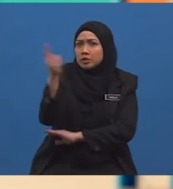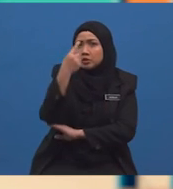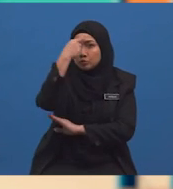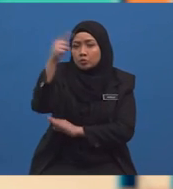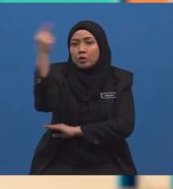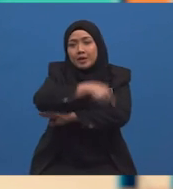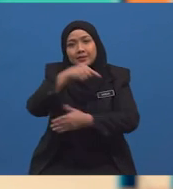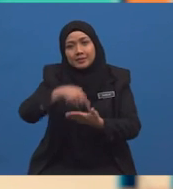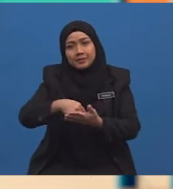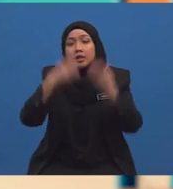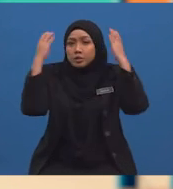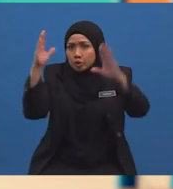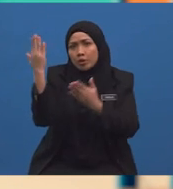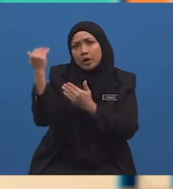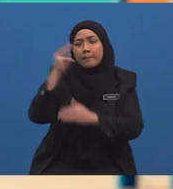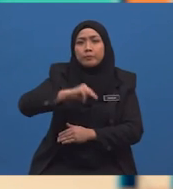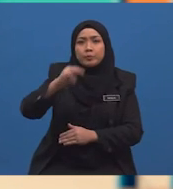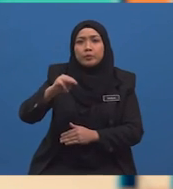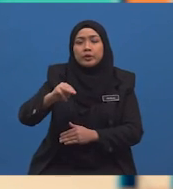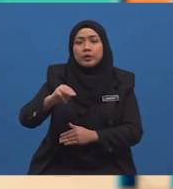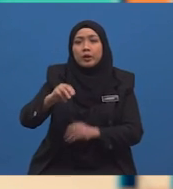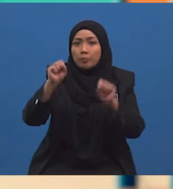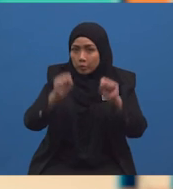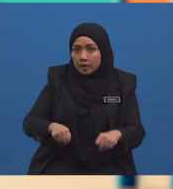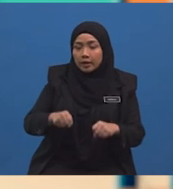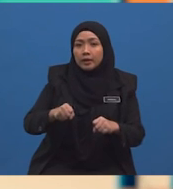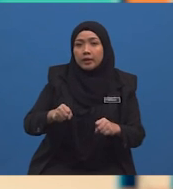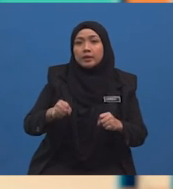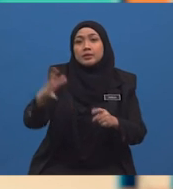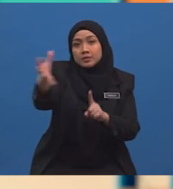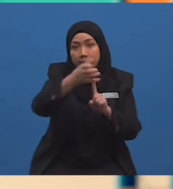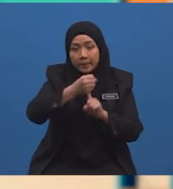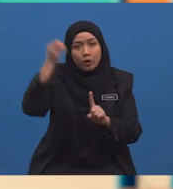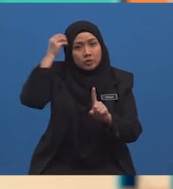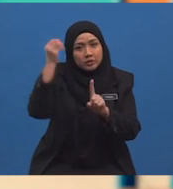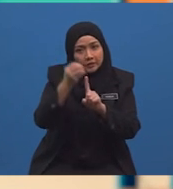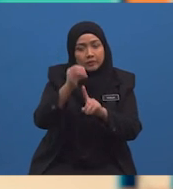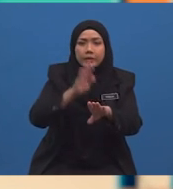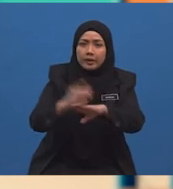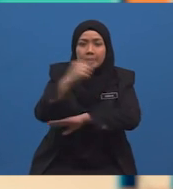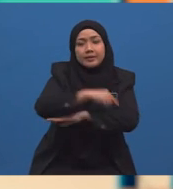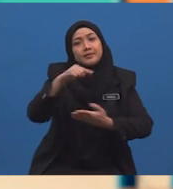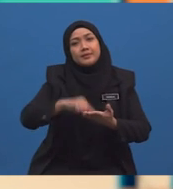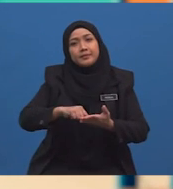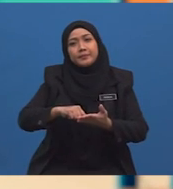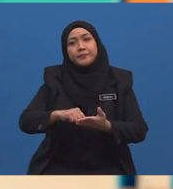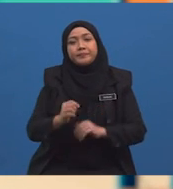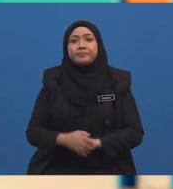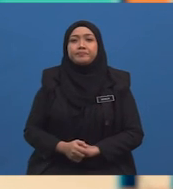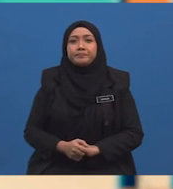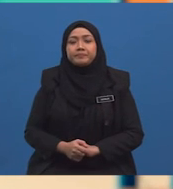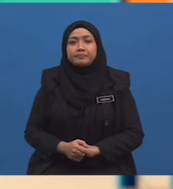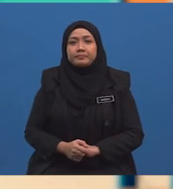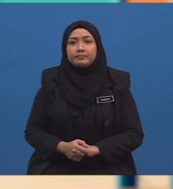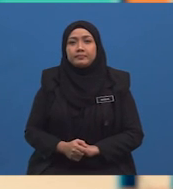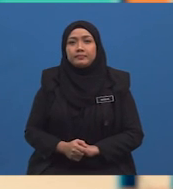ini. Cikgu berharap murid-murid berjaya menguasai standard pembelajaran kita pada hari ini. Dapat